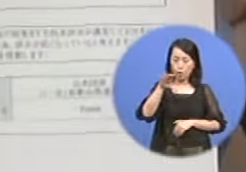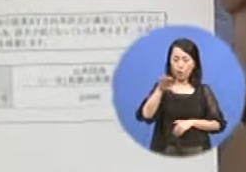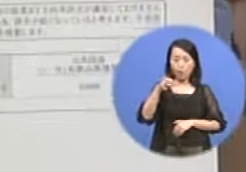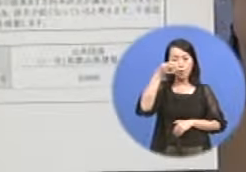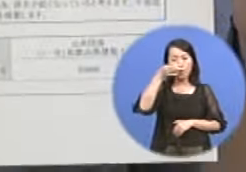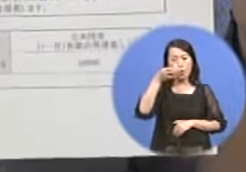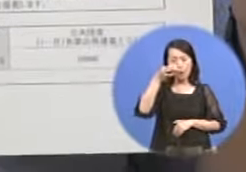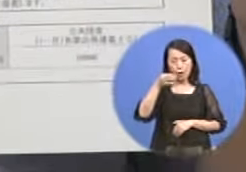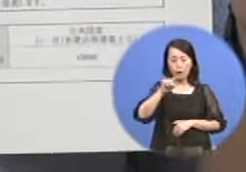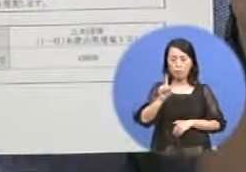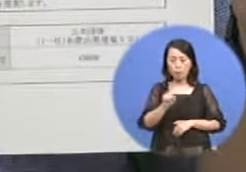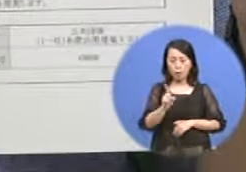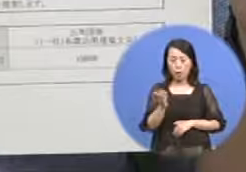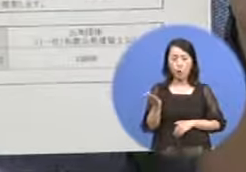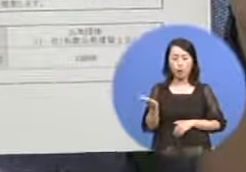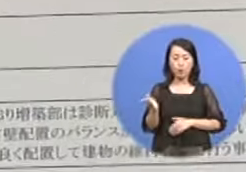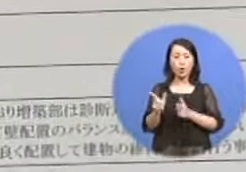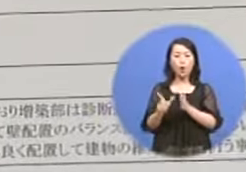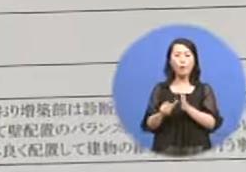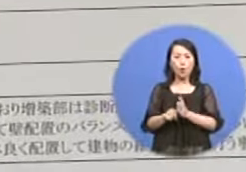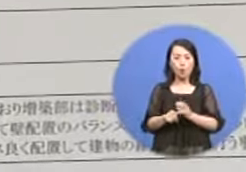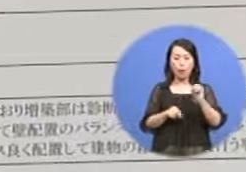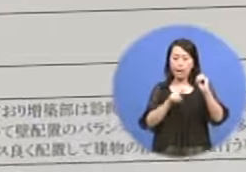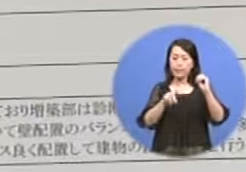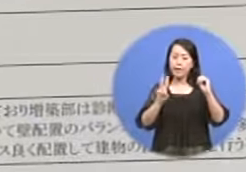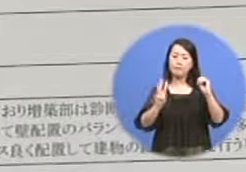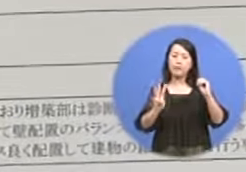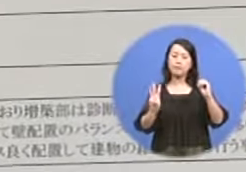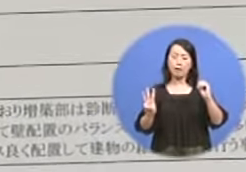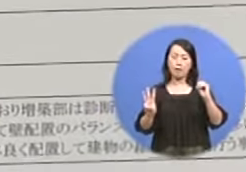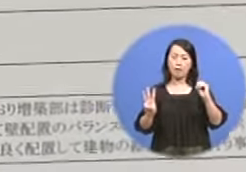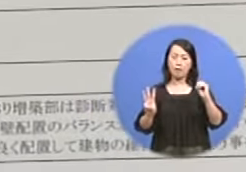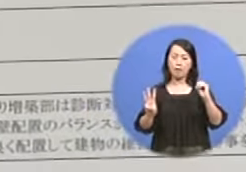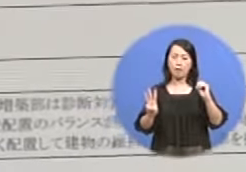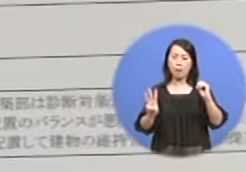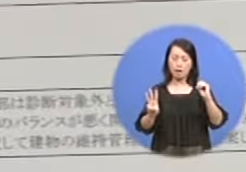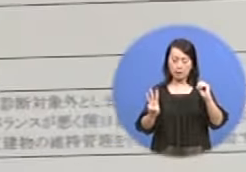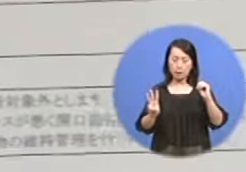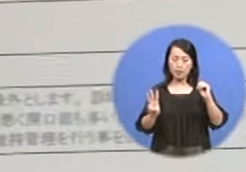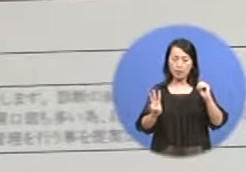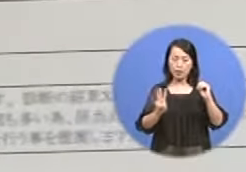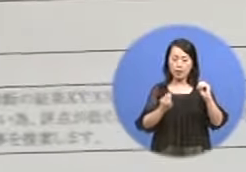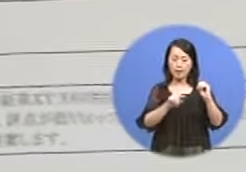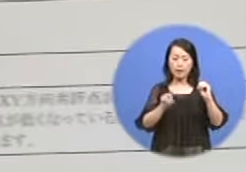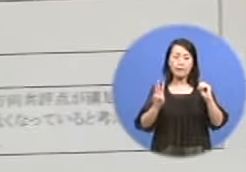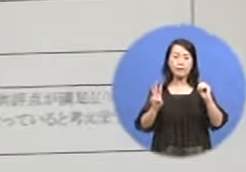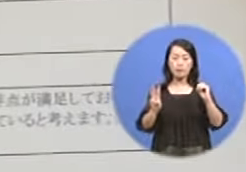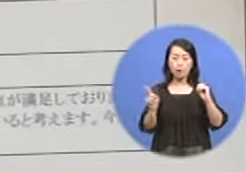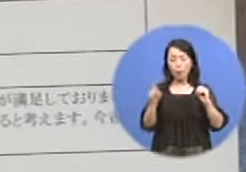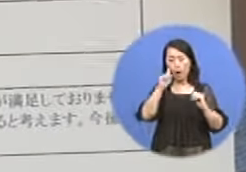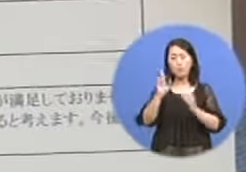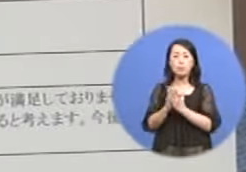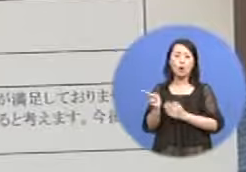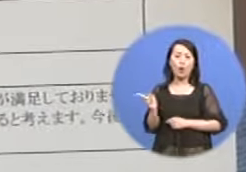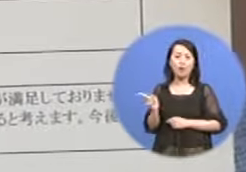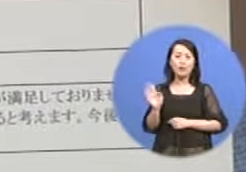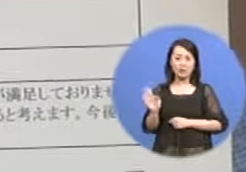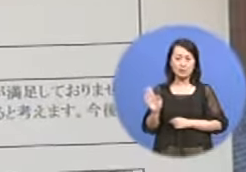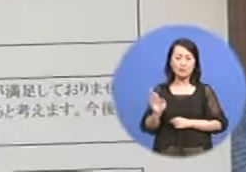が出ています。この建物の場合は 0.33、 これは見本ですけれども 0.33 と書いていますね。この